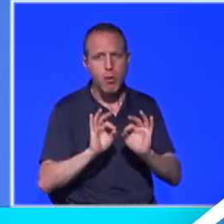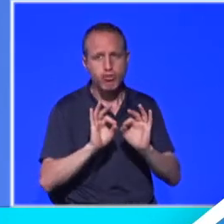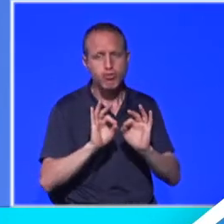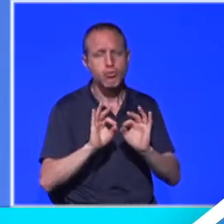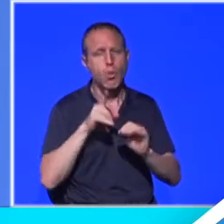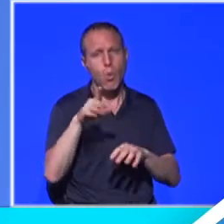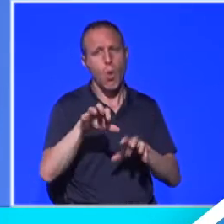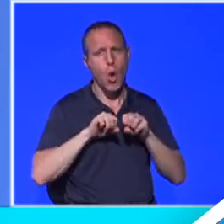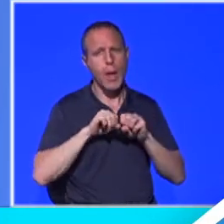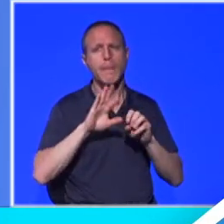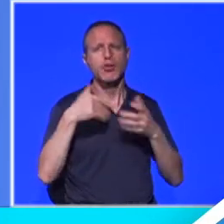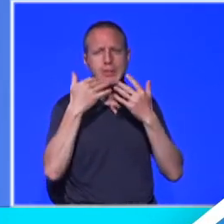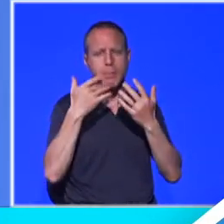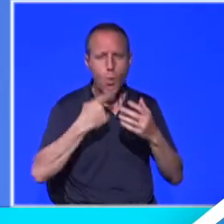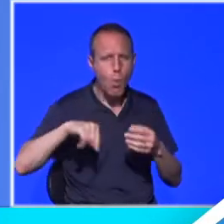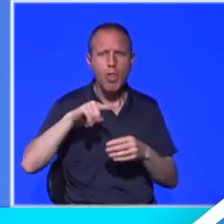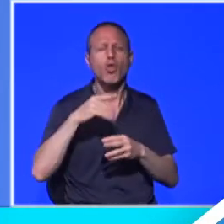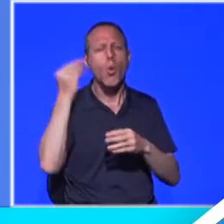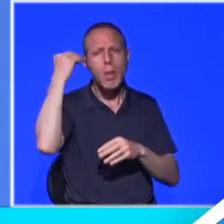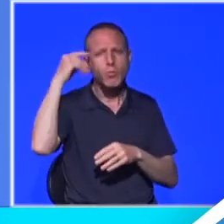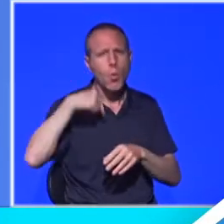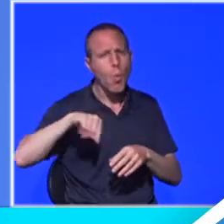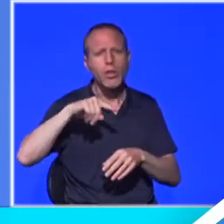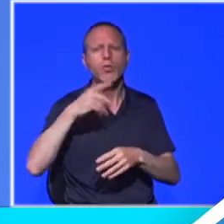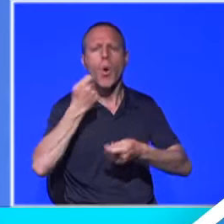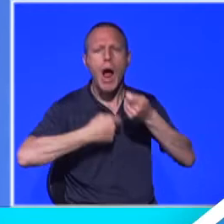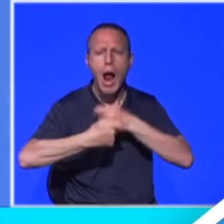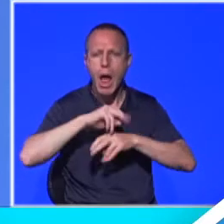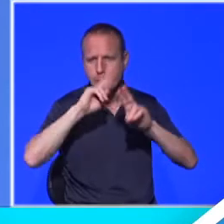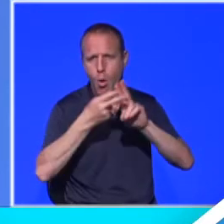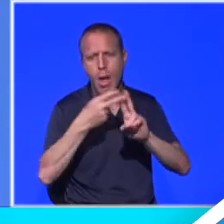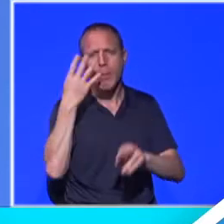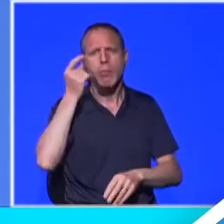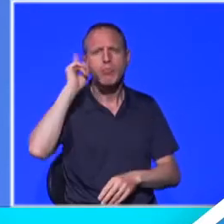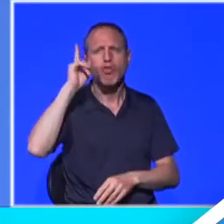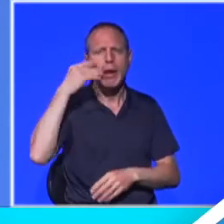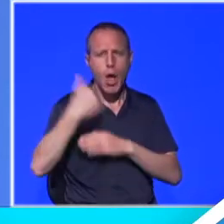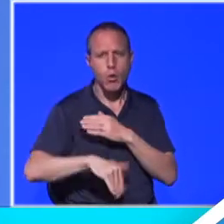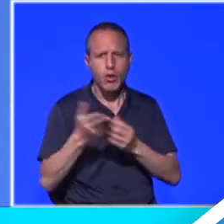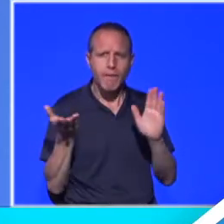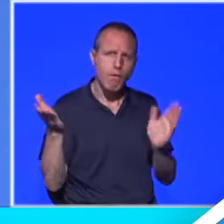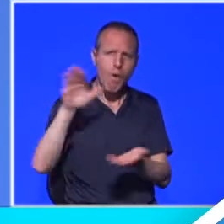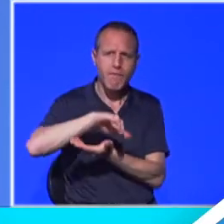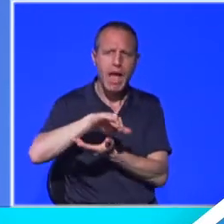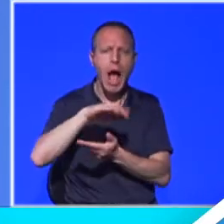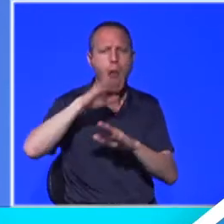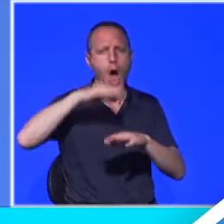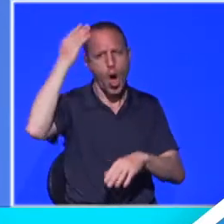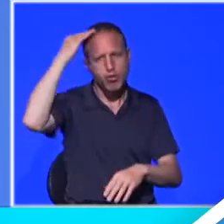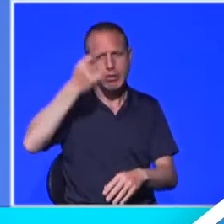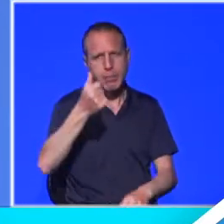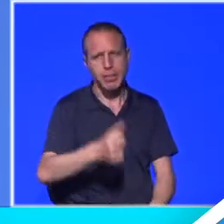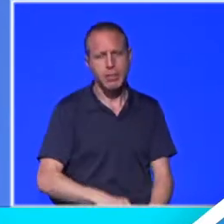כל מה שסיפרו לנו, לימדו אותנו, על הכלכלה בעולם ב-40 שנה האחרונות, והופך אותם כמעט על הראש. זאת אומרת שהוא